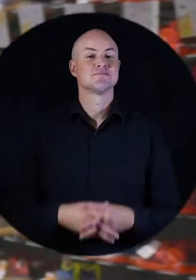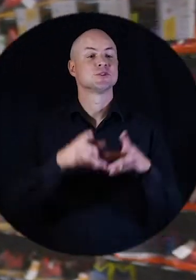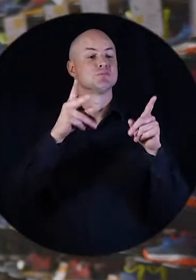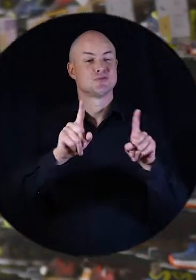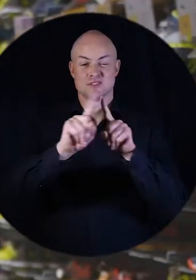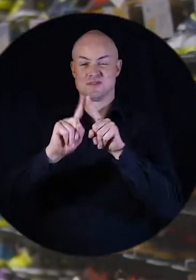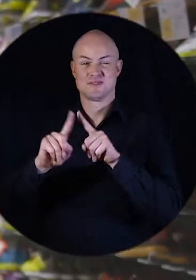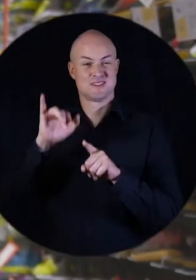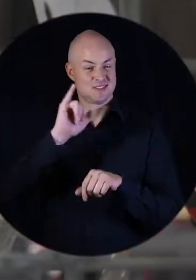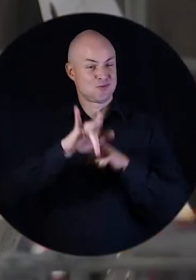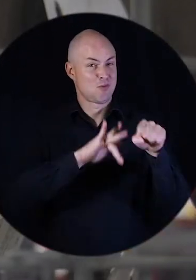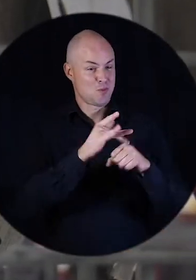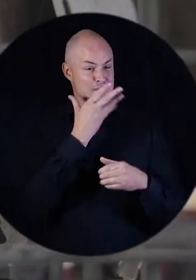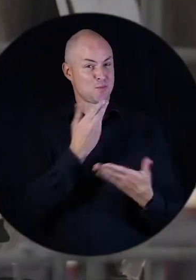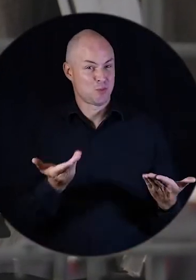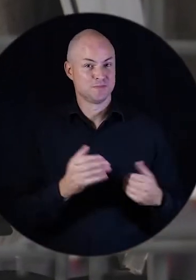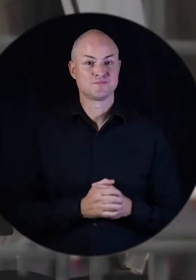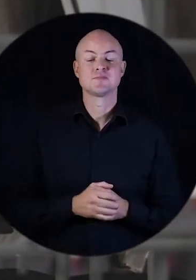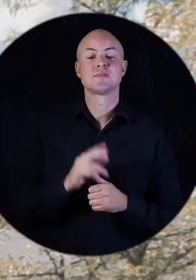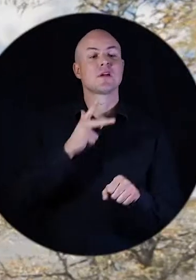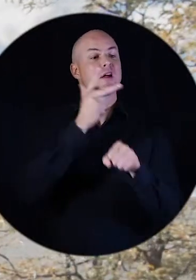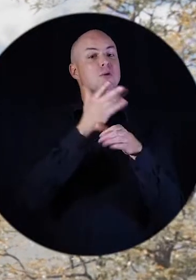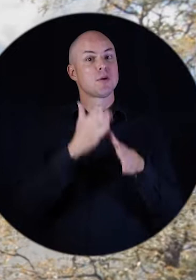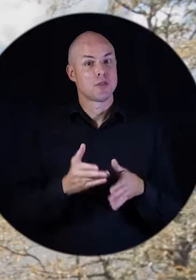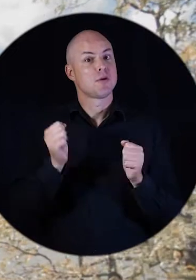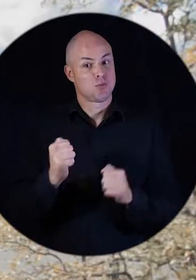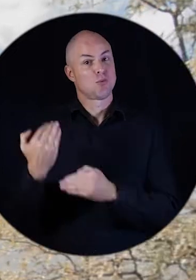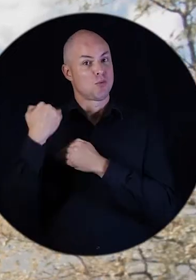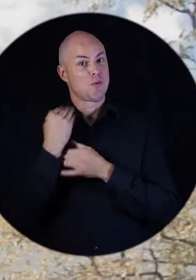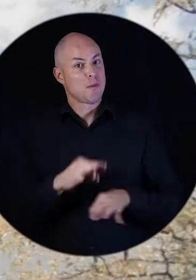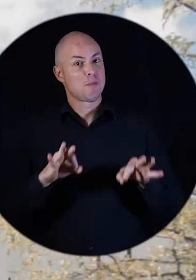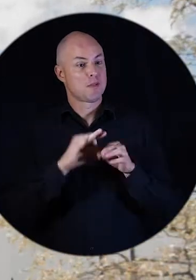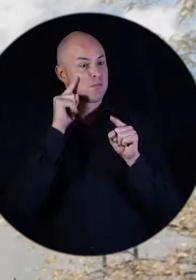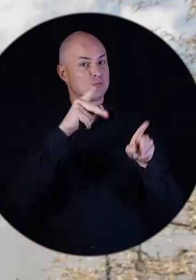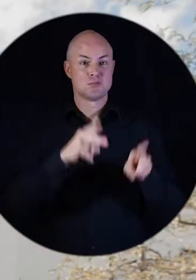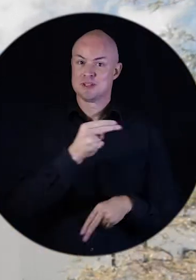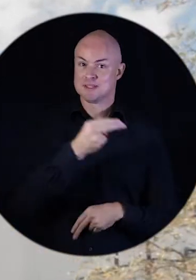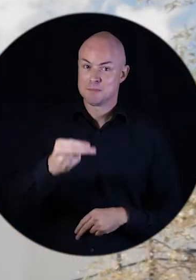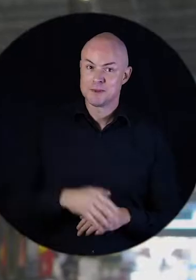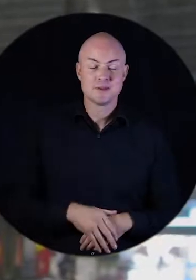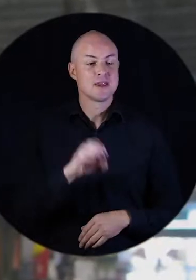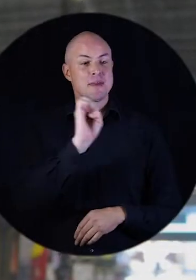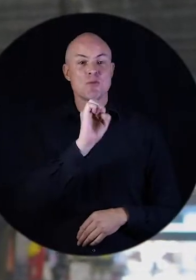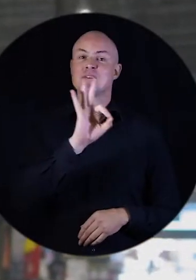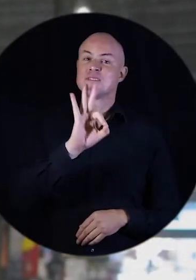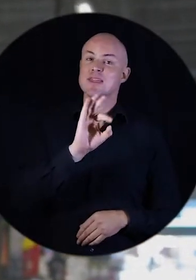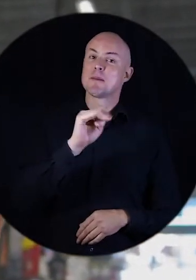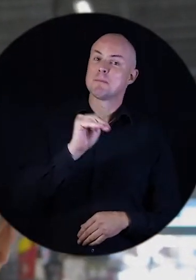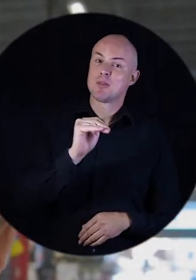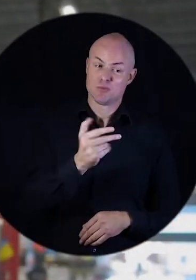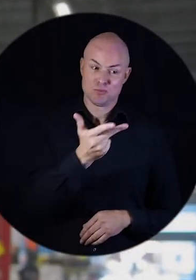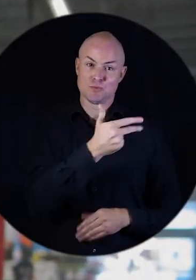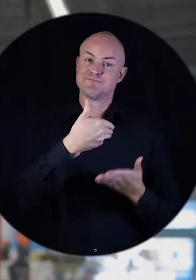Tout le monde est différent. C'est la beauté même de ce monde. Les entrepreneurs peuvent jouer un rôle important pour les personnes handicapées. Emiliano, Fred